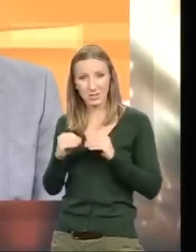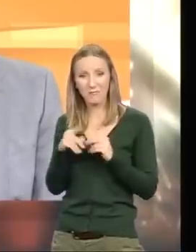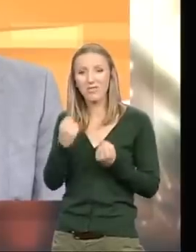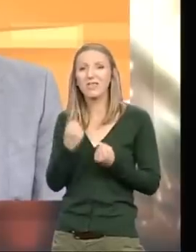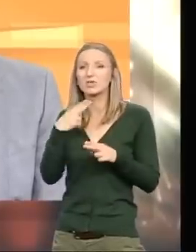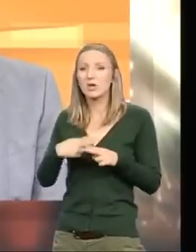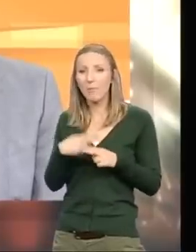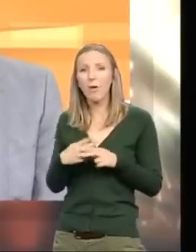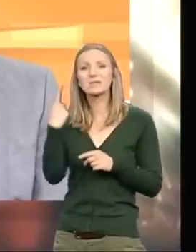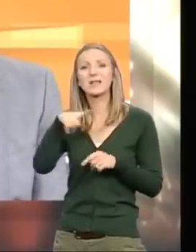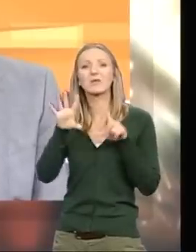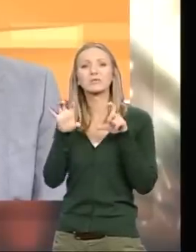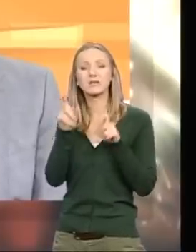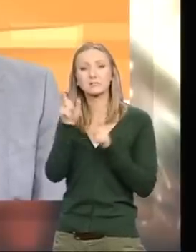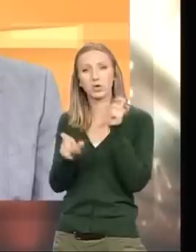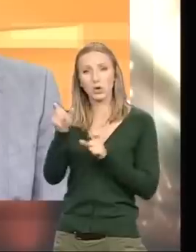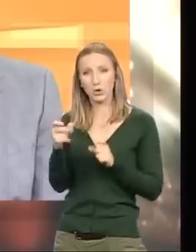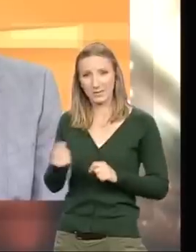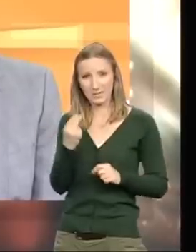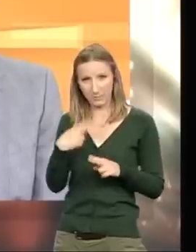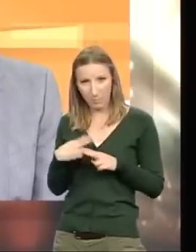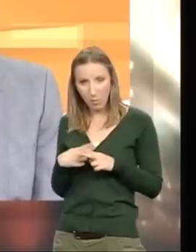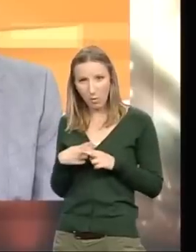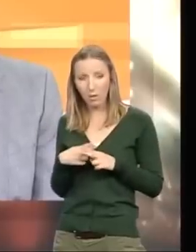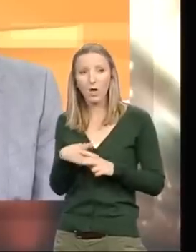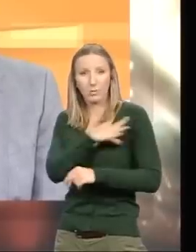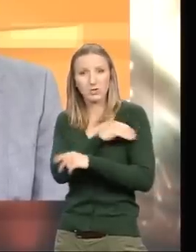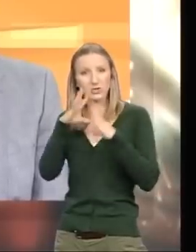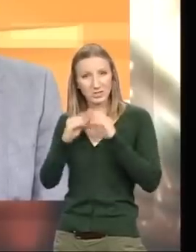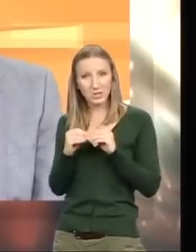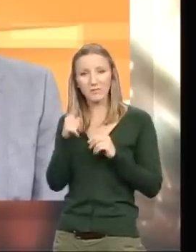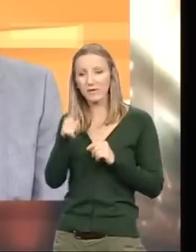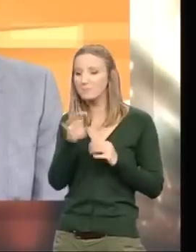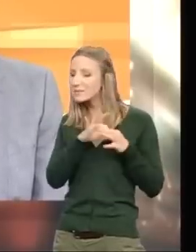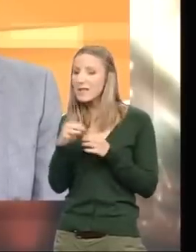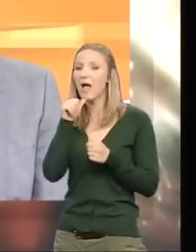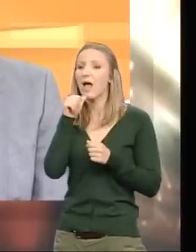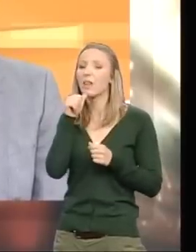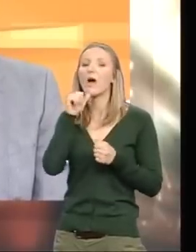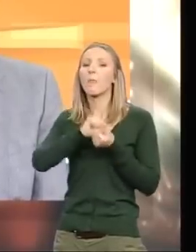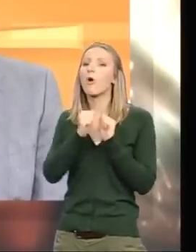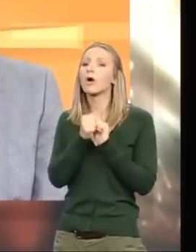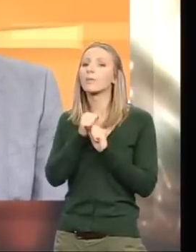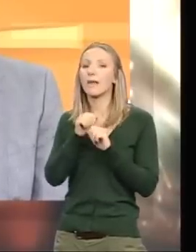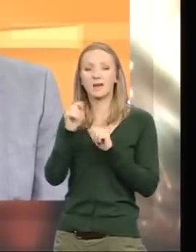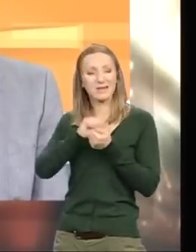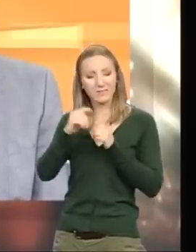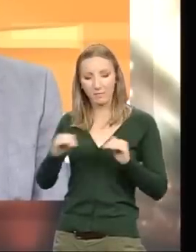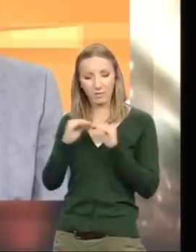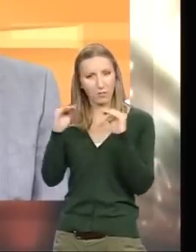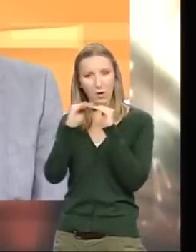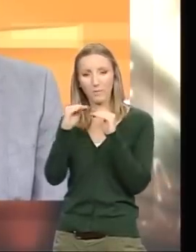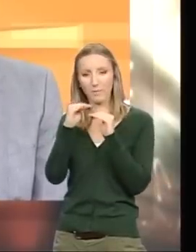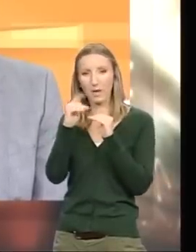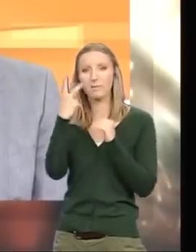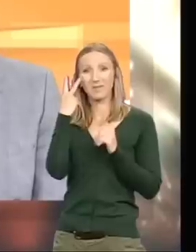pogađa oko 1700 osoba u Srbiji zahteva konstantnu i neprestanu borbu na svim nivojima. Period između dve